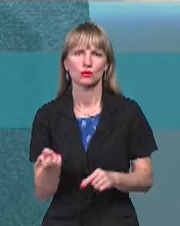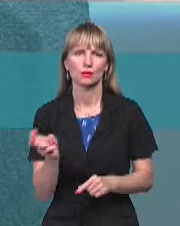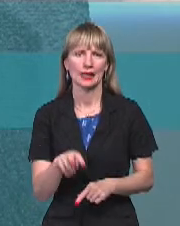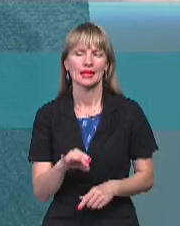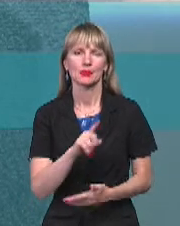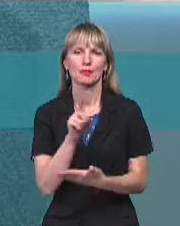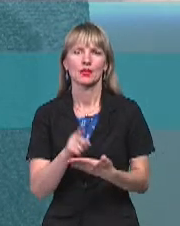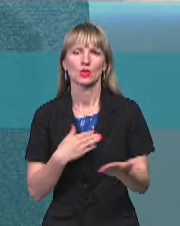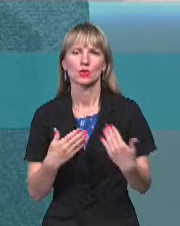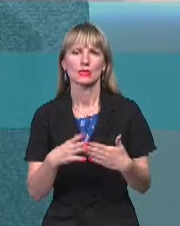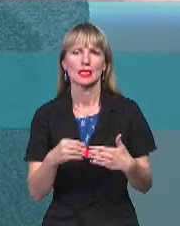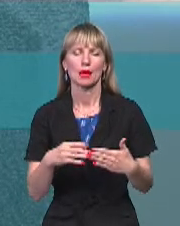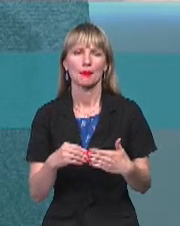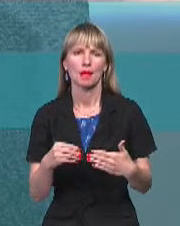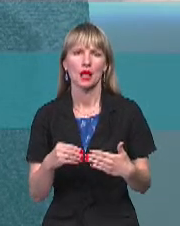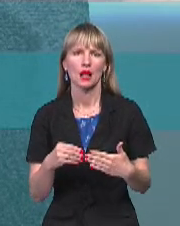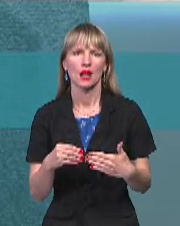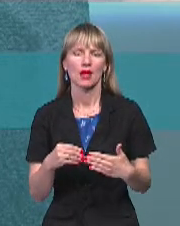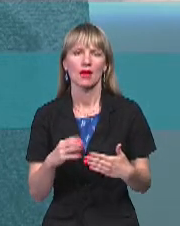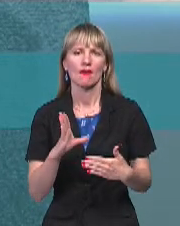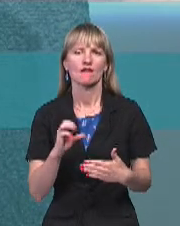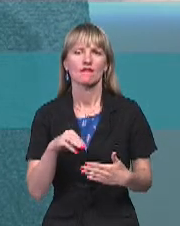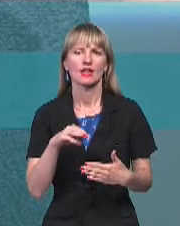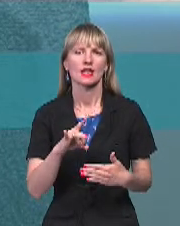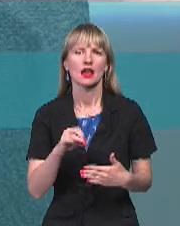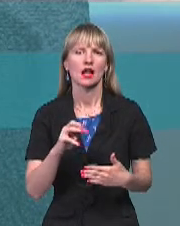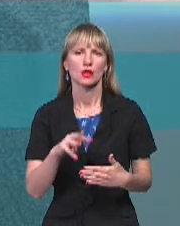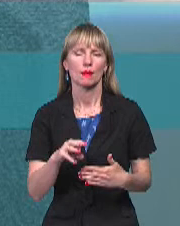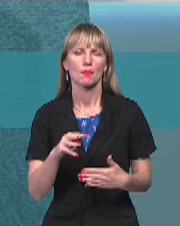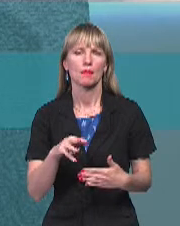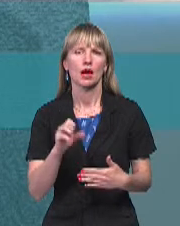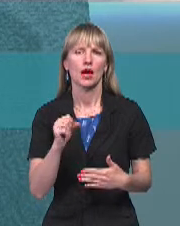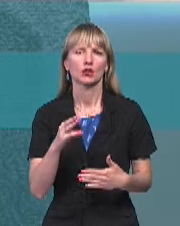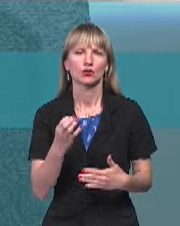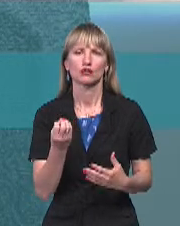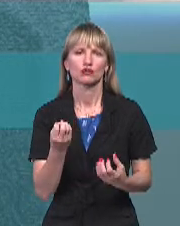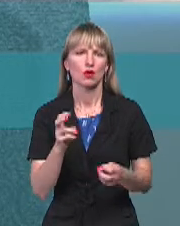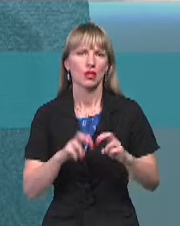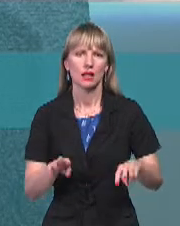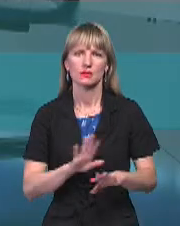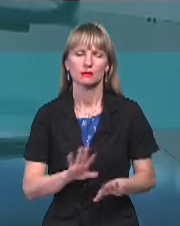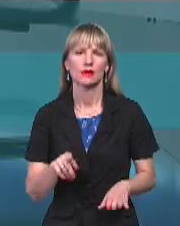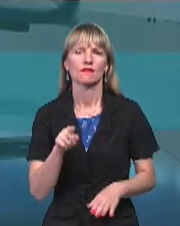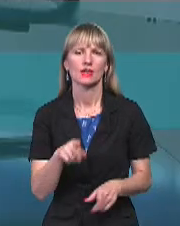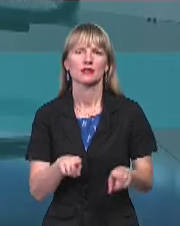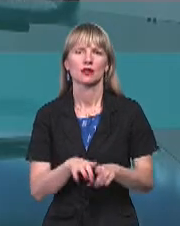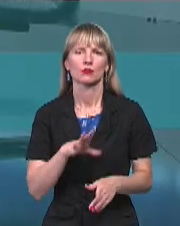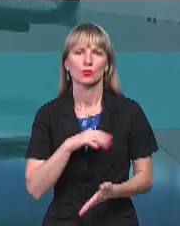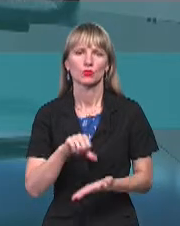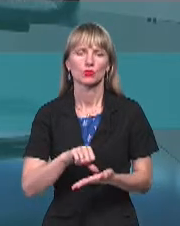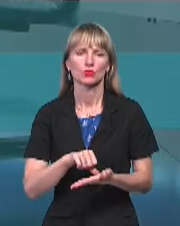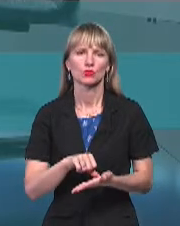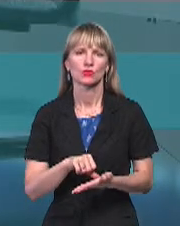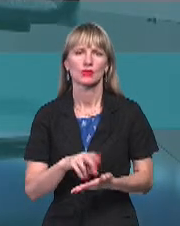І питання стосовно земель ветеранам АТО ООС іще не було розглянуто. Пане Андрію, ви також були присутні, здається,